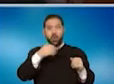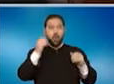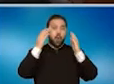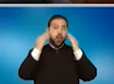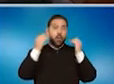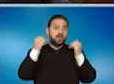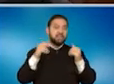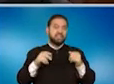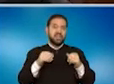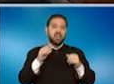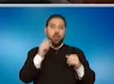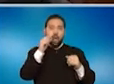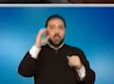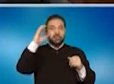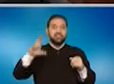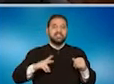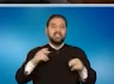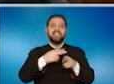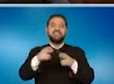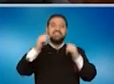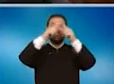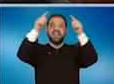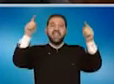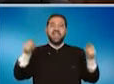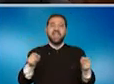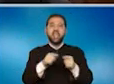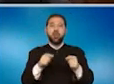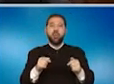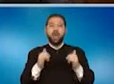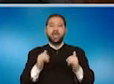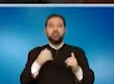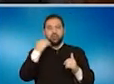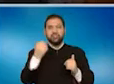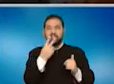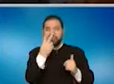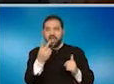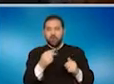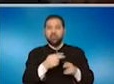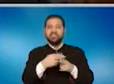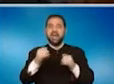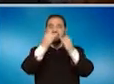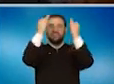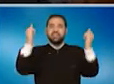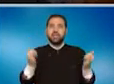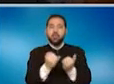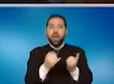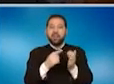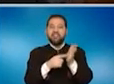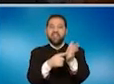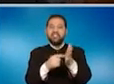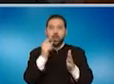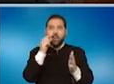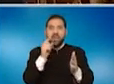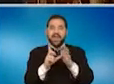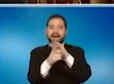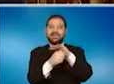oglinzile creștinilor sunt sfintele icoane. Chipurile sfinților. Când te uiți la o icoană, vezi umanitatea din tine pe care ai fi putut